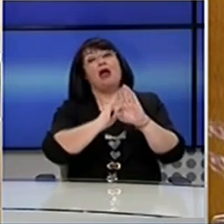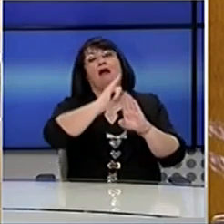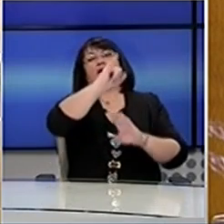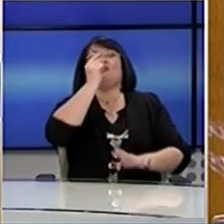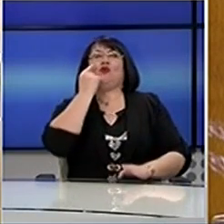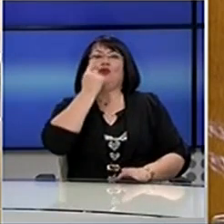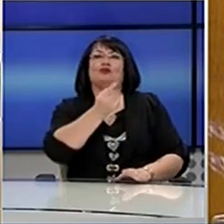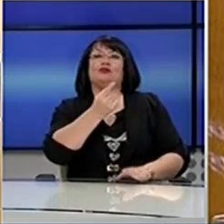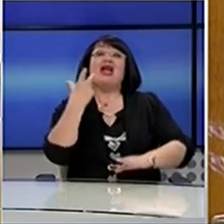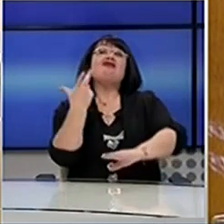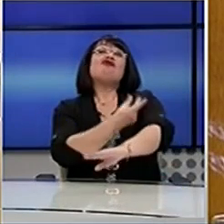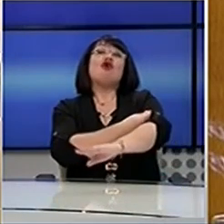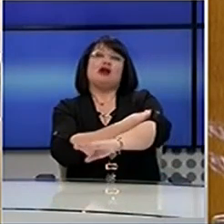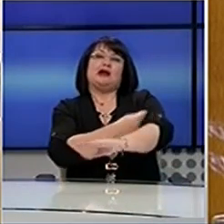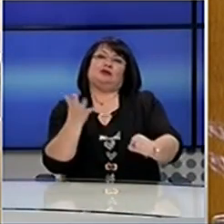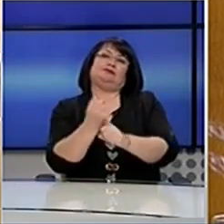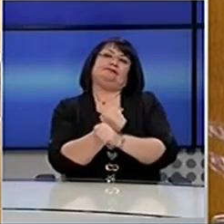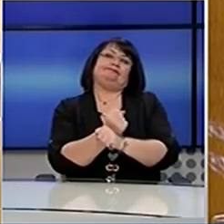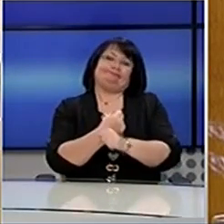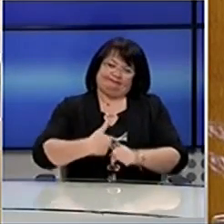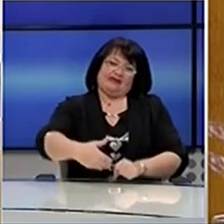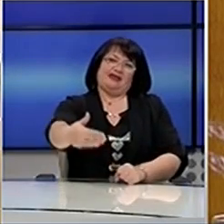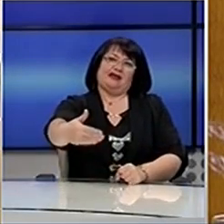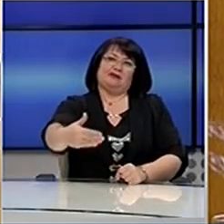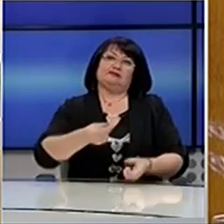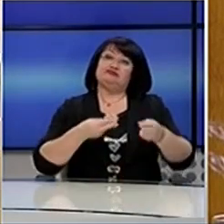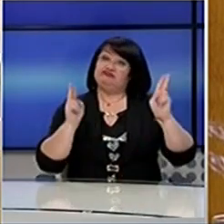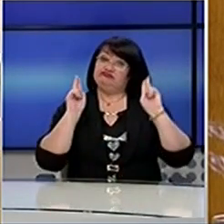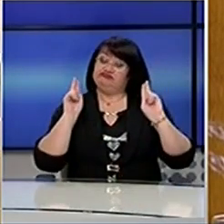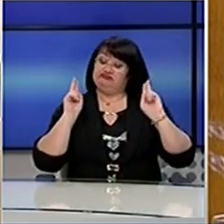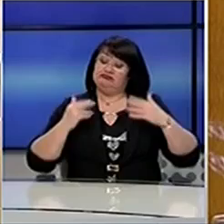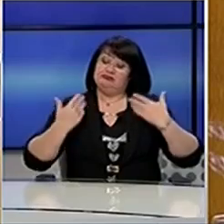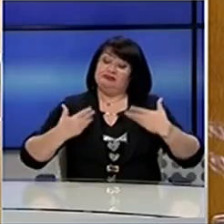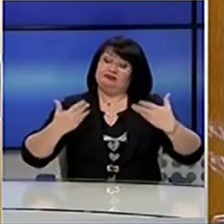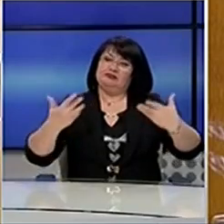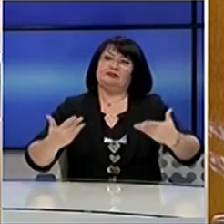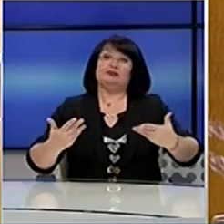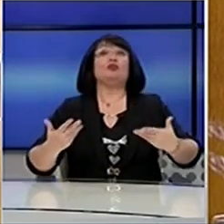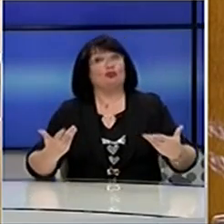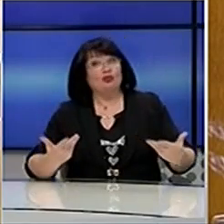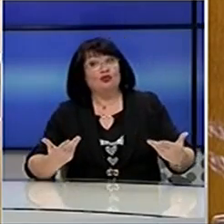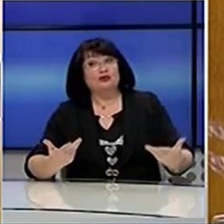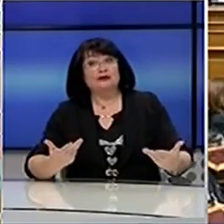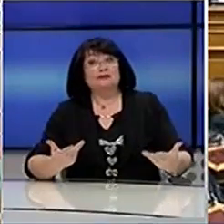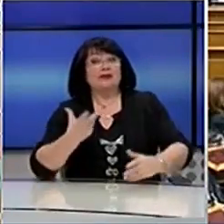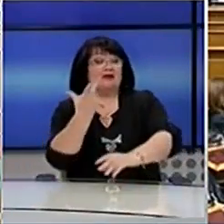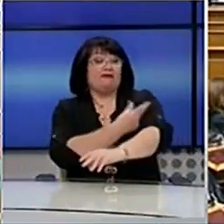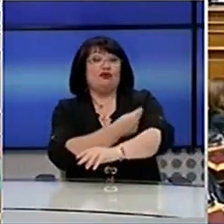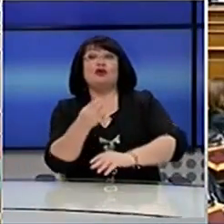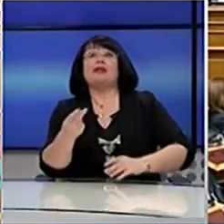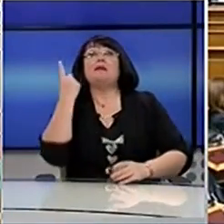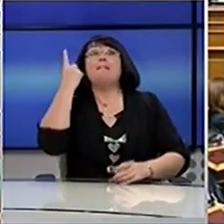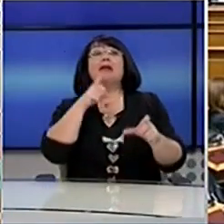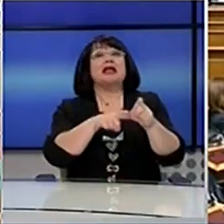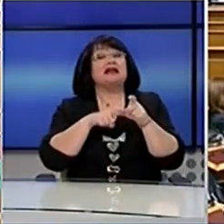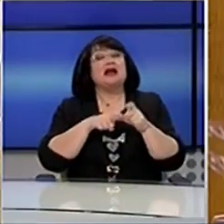Και η κορυφή είναι το εμβόλιο. Και είναι εξαιρετικά αισιόδοξο το γεγονός ότι μία τουλάχιστον